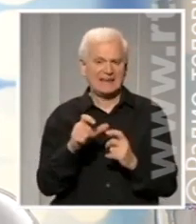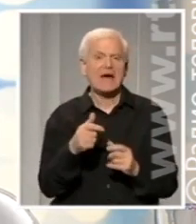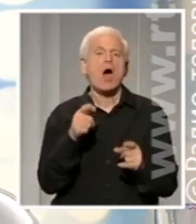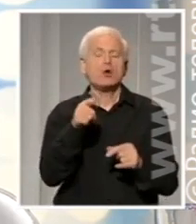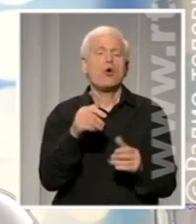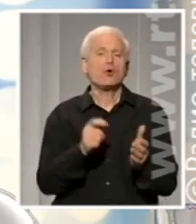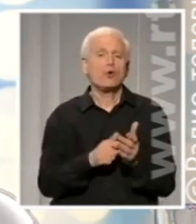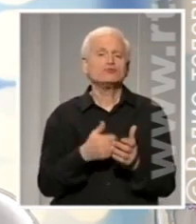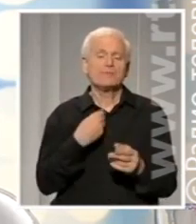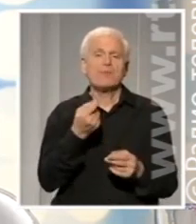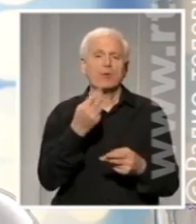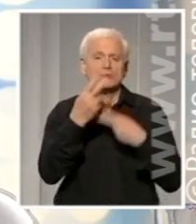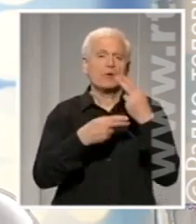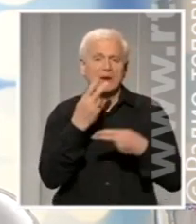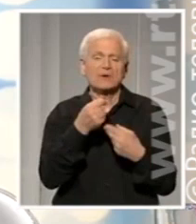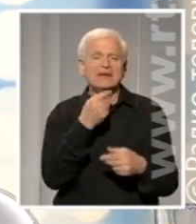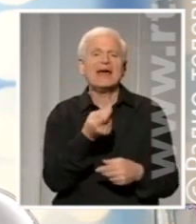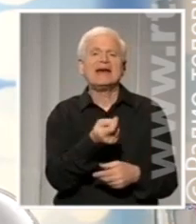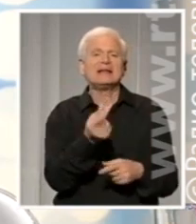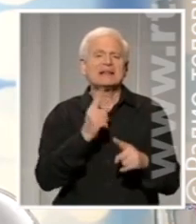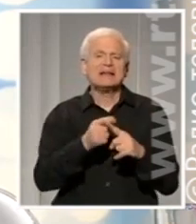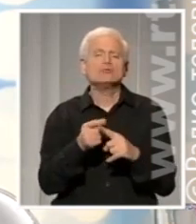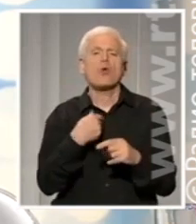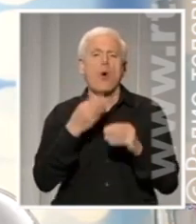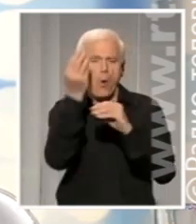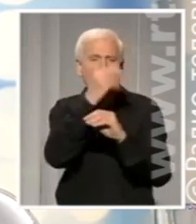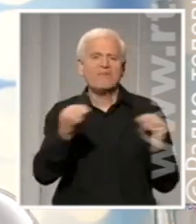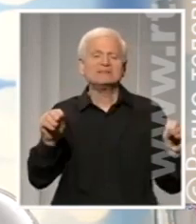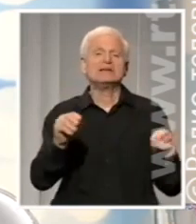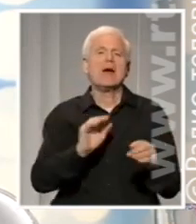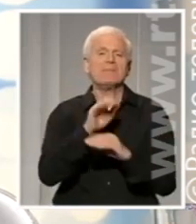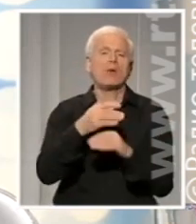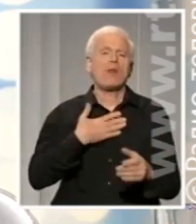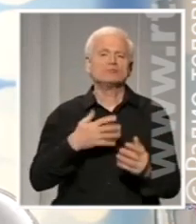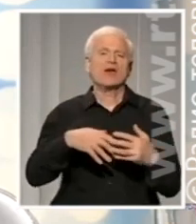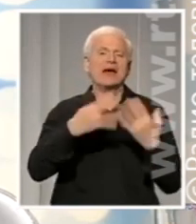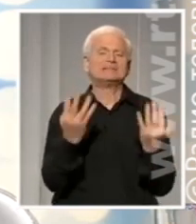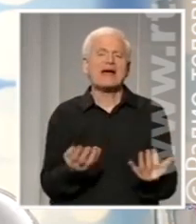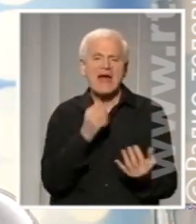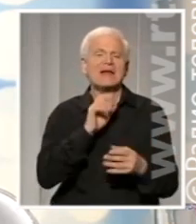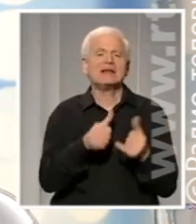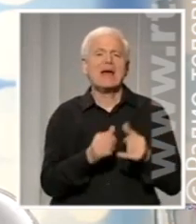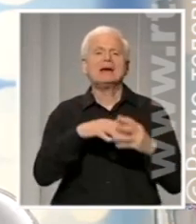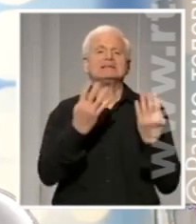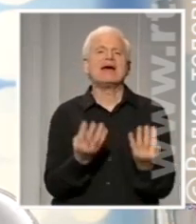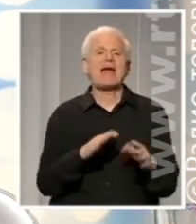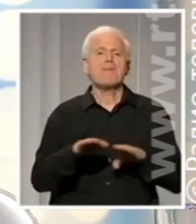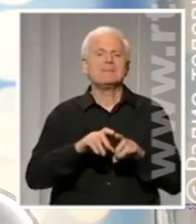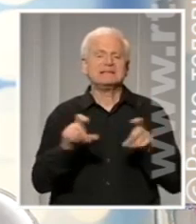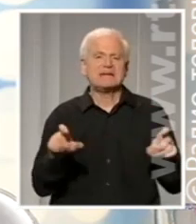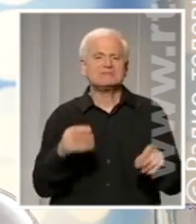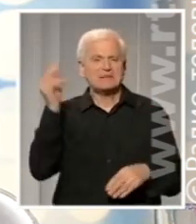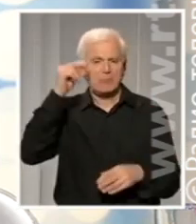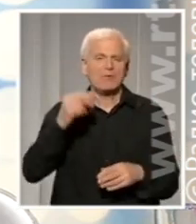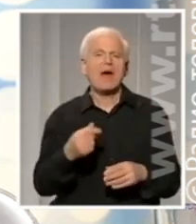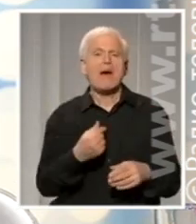uvek razmotriti i detaljno obavestiti što preko našeg sajta, što preko sajta Ministarstva za